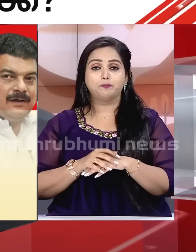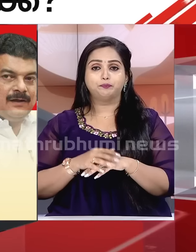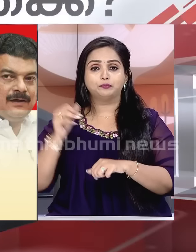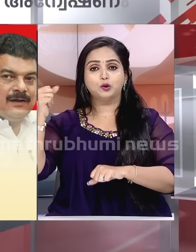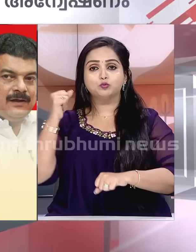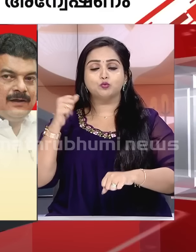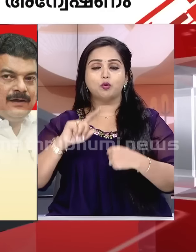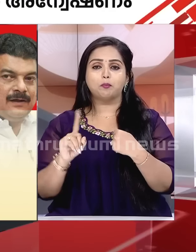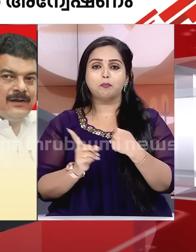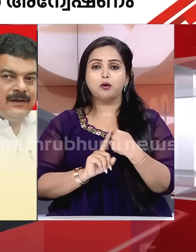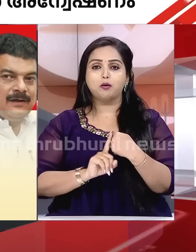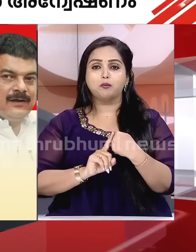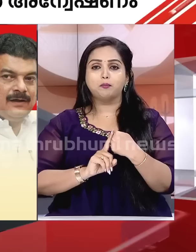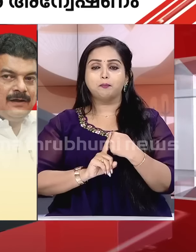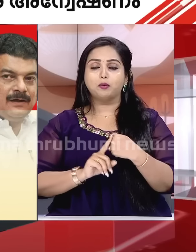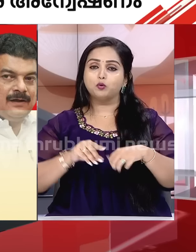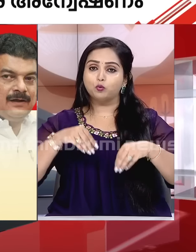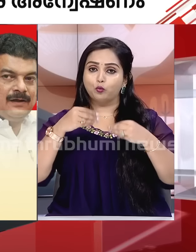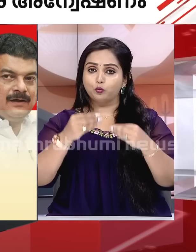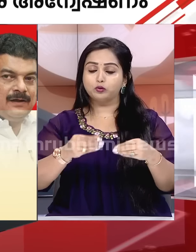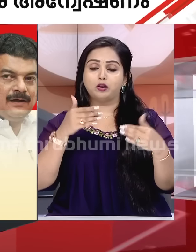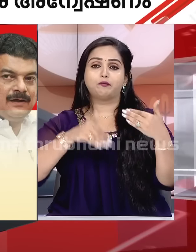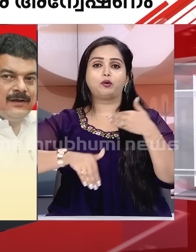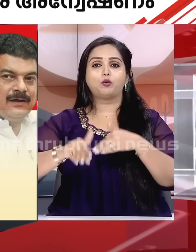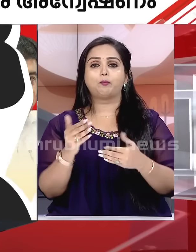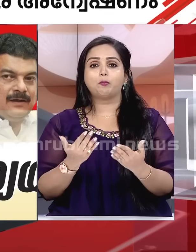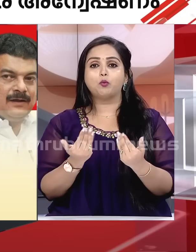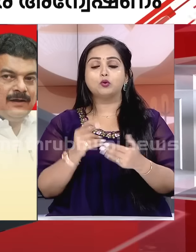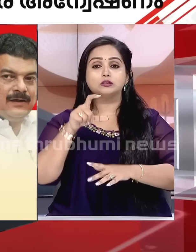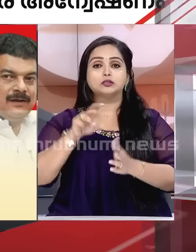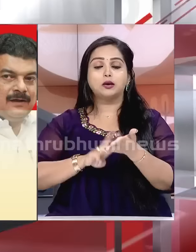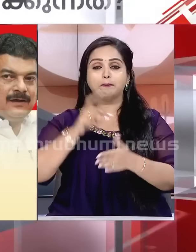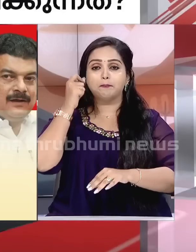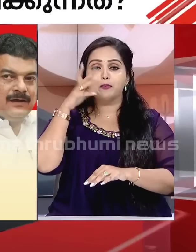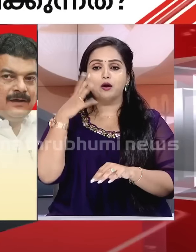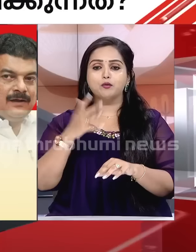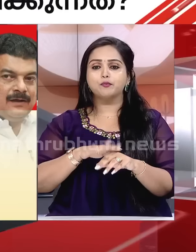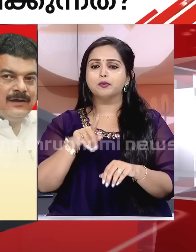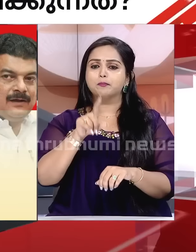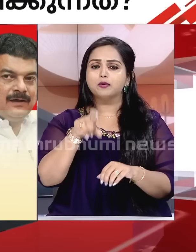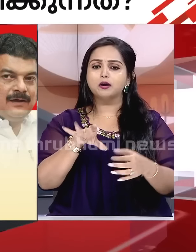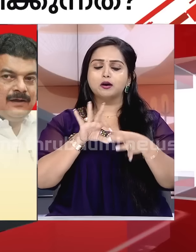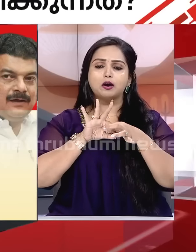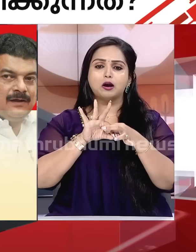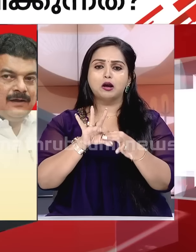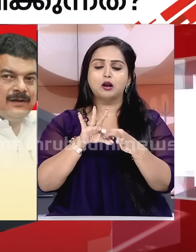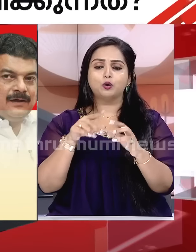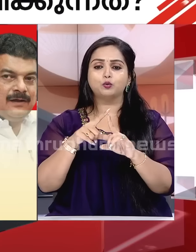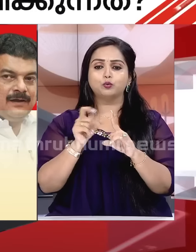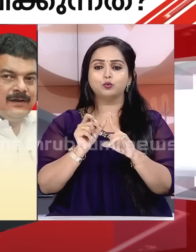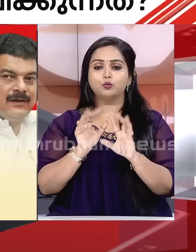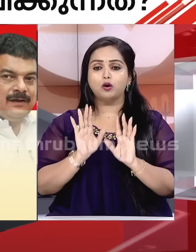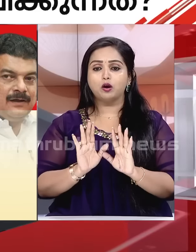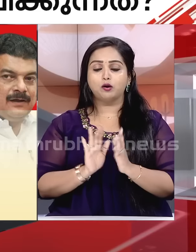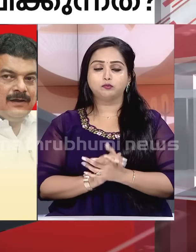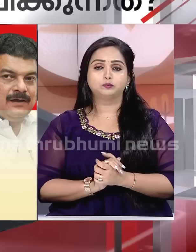ശക്തമായ നടപടിയില്ലാതെ മുന്നോട്ട് പോകാൻ പറ്റില്ല എന്ന് അദ്ദേഹത്തിന് മനസ്സിലായി. കാരണം അദ്ദേഹത്തിനെ കൂടെ ചേർത്ത് വച്ചിട്ടാണ് ഇതെല്ലാം ചെയ്യിക്കുന്നത്,